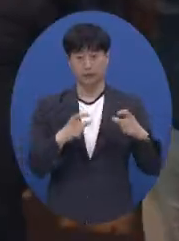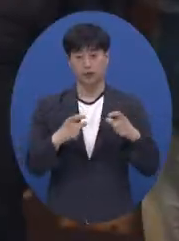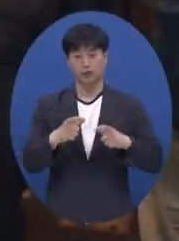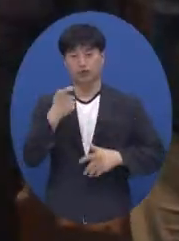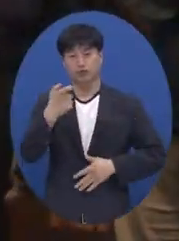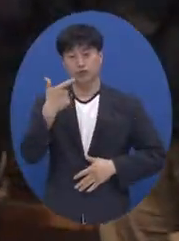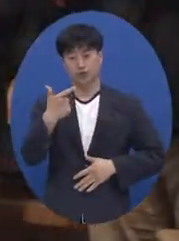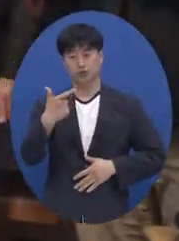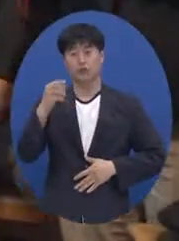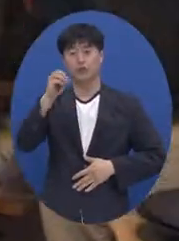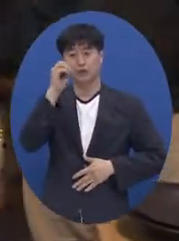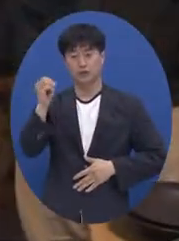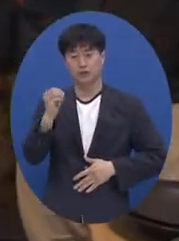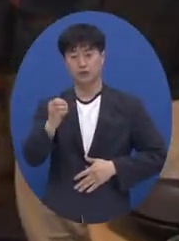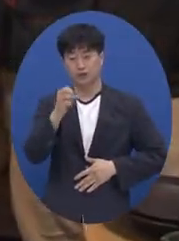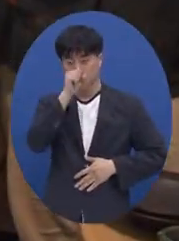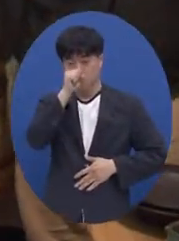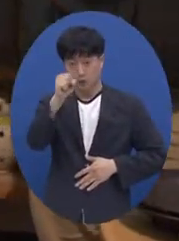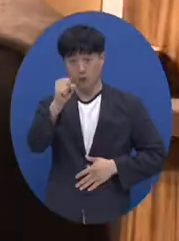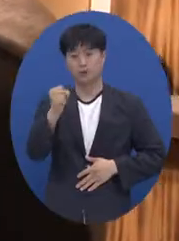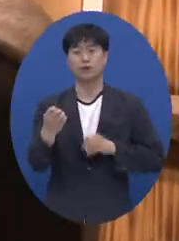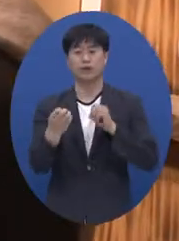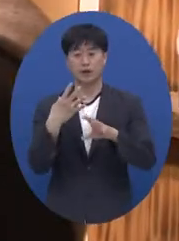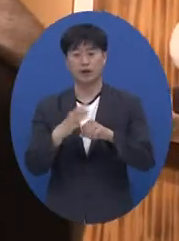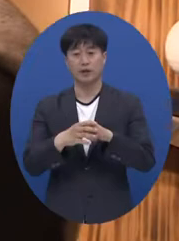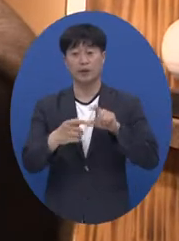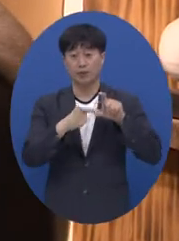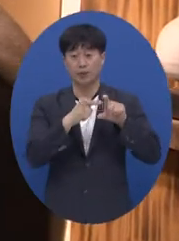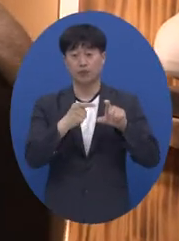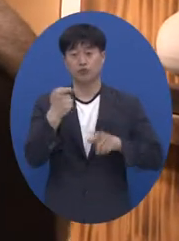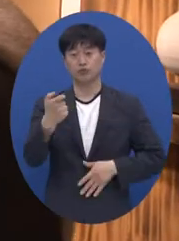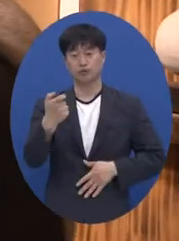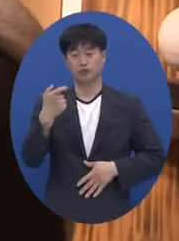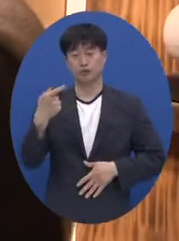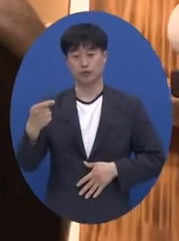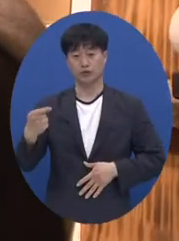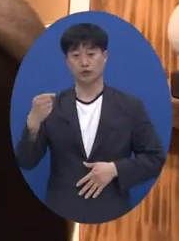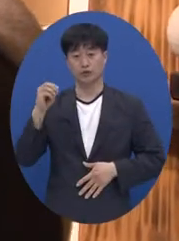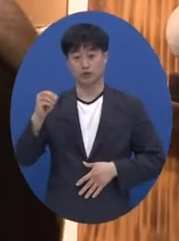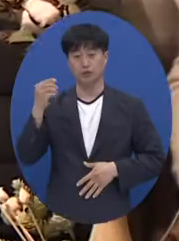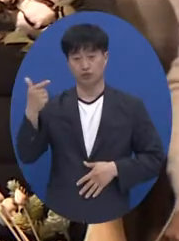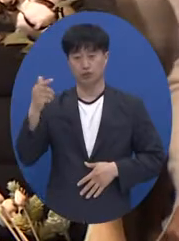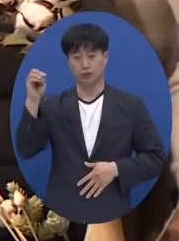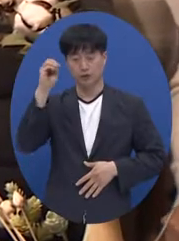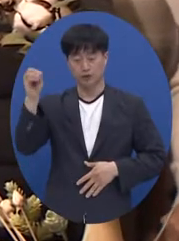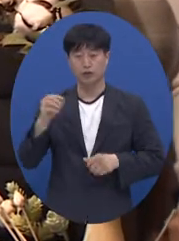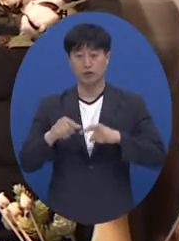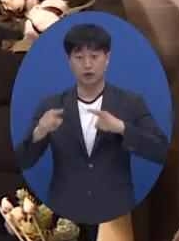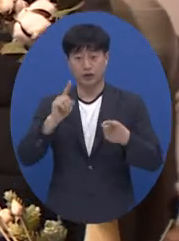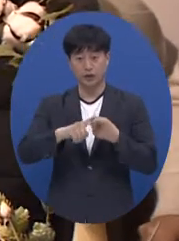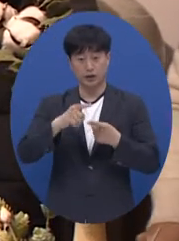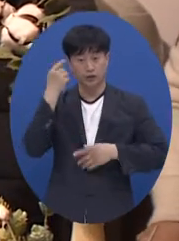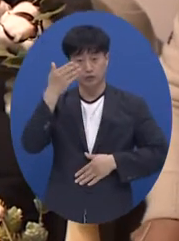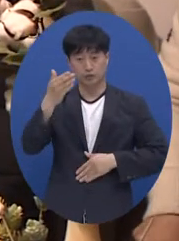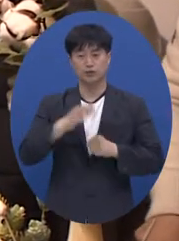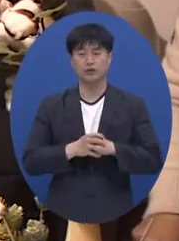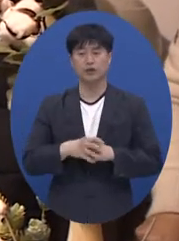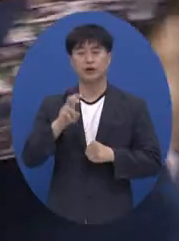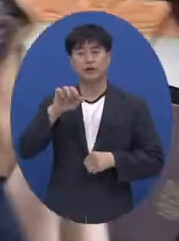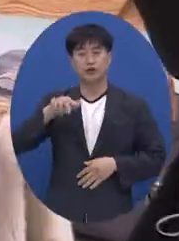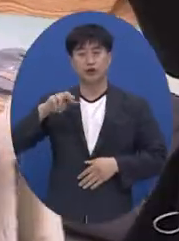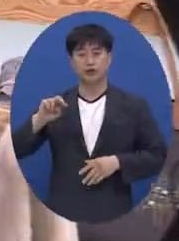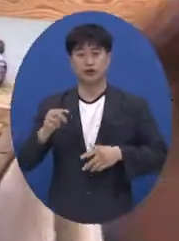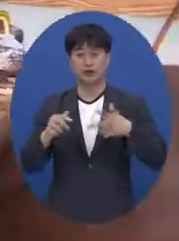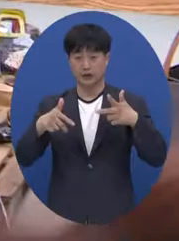66%로 긍정적인 답변이 가장 높았고 평균은 60.6%대였습니다. 정책 분야에 대한 질문에는 민선 7기